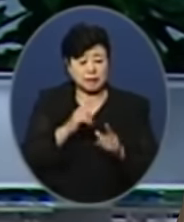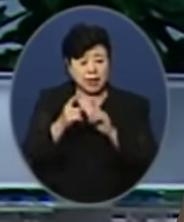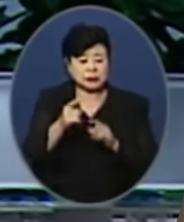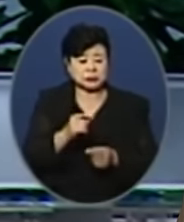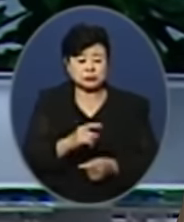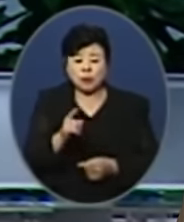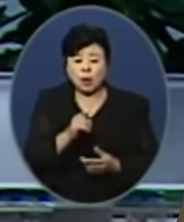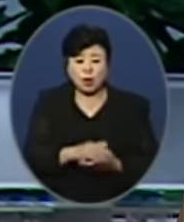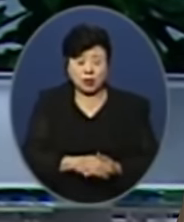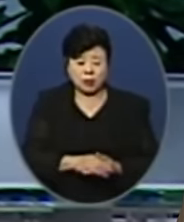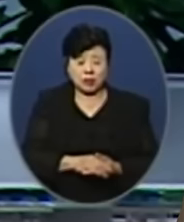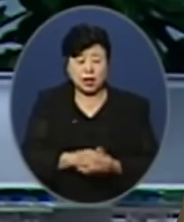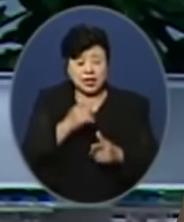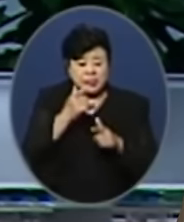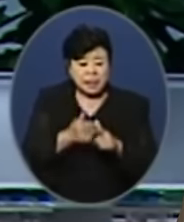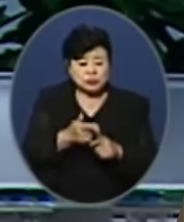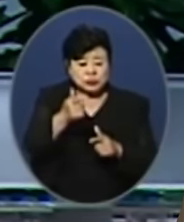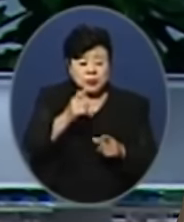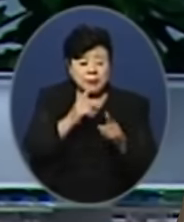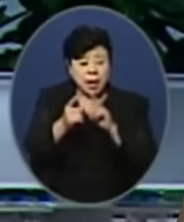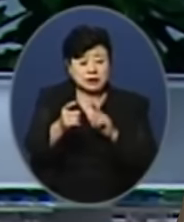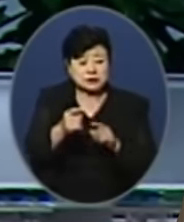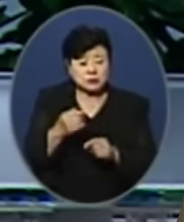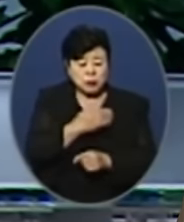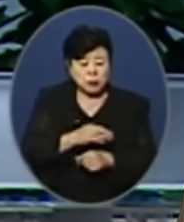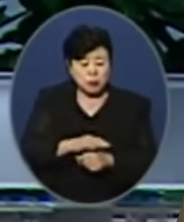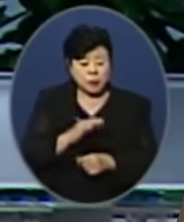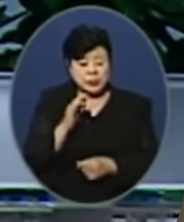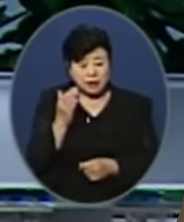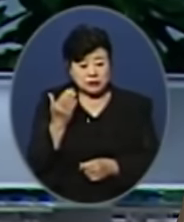말씀이 뭐냐? 예수님이 말씀이 육신이